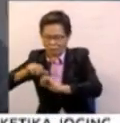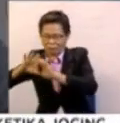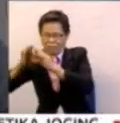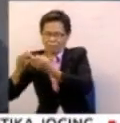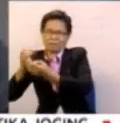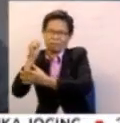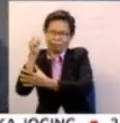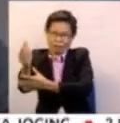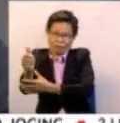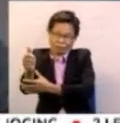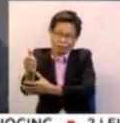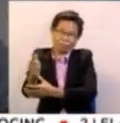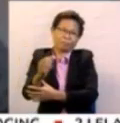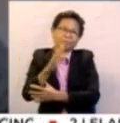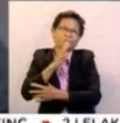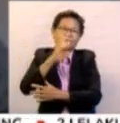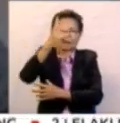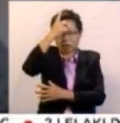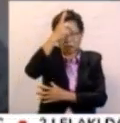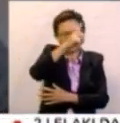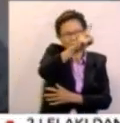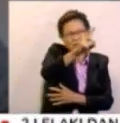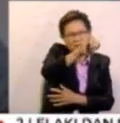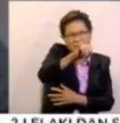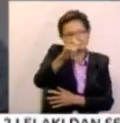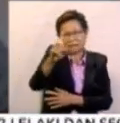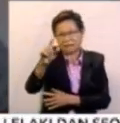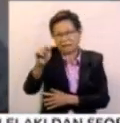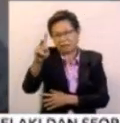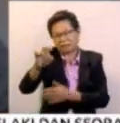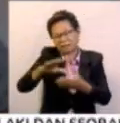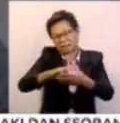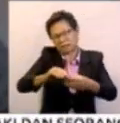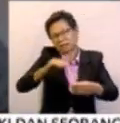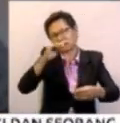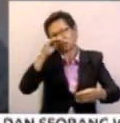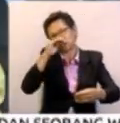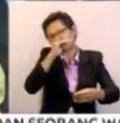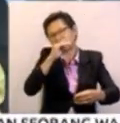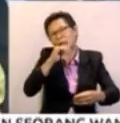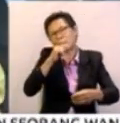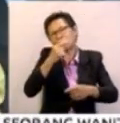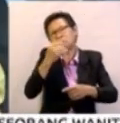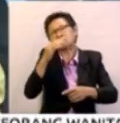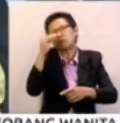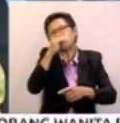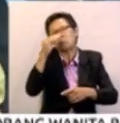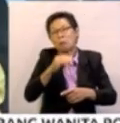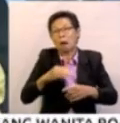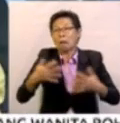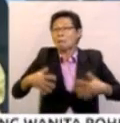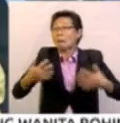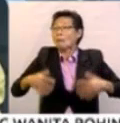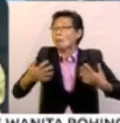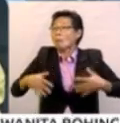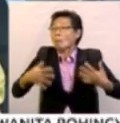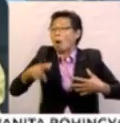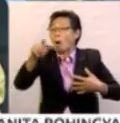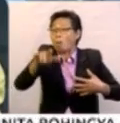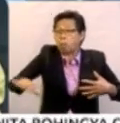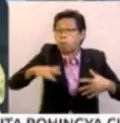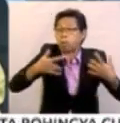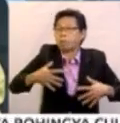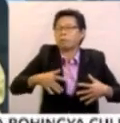keluarga sendiri. Tegas Datuk DJ Dave lagi, cerita tidak betul seperti ini akan menimbulkan panik kepada orang ramai dan